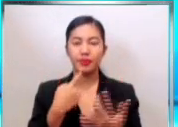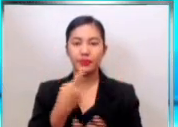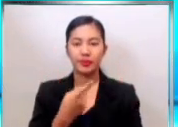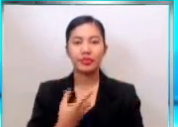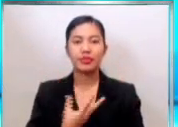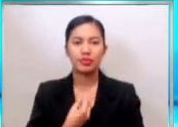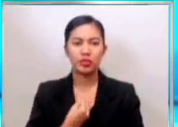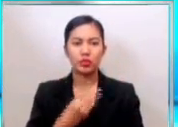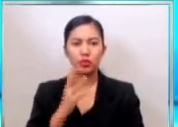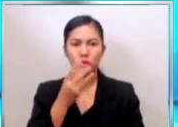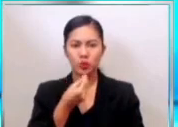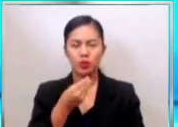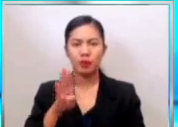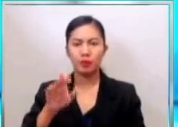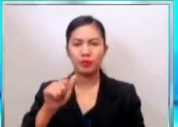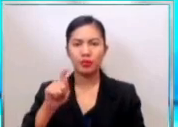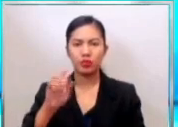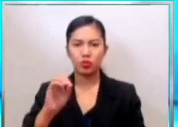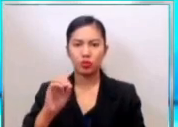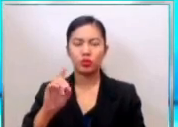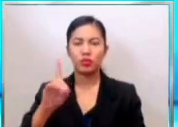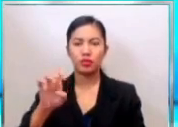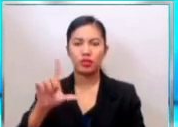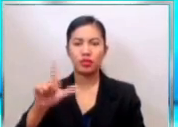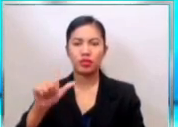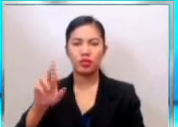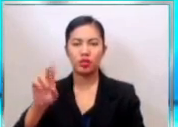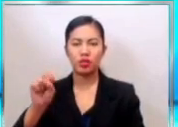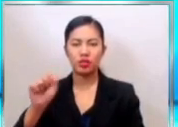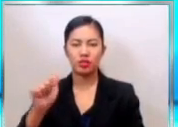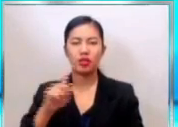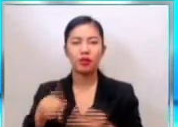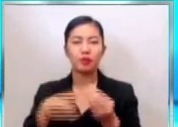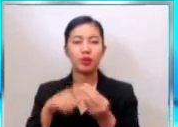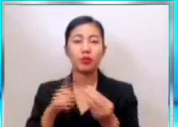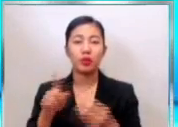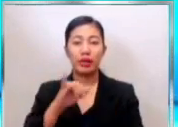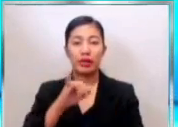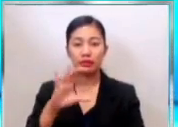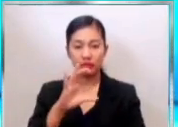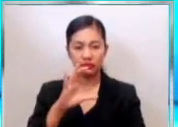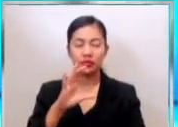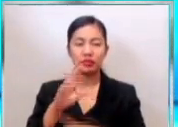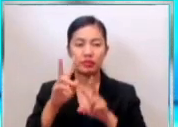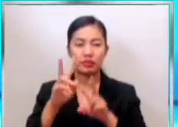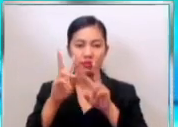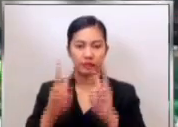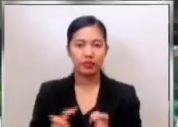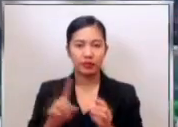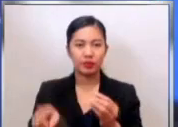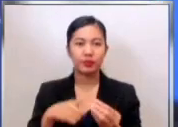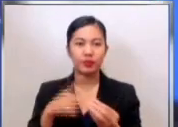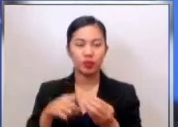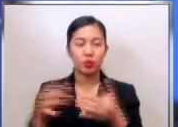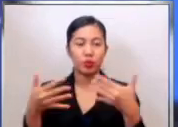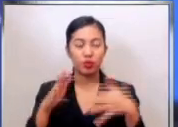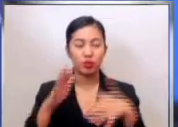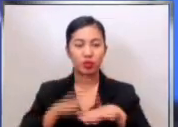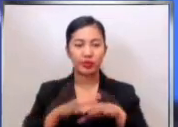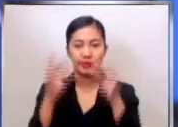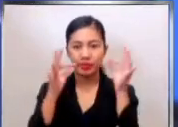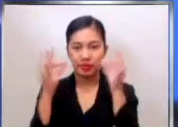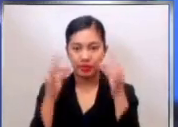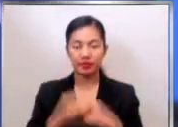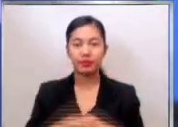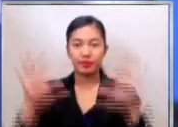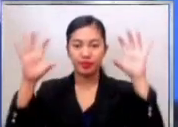Bato de la Rosa sa imbestigasyon ng International Criminal Court sa kampanya kontra droga sa bansa. Sinabi ni Pangulong Rodrigo Duterte